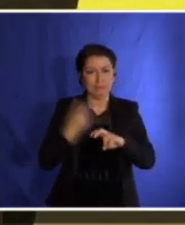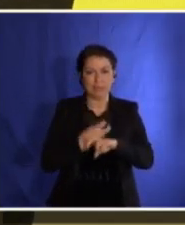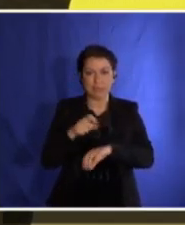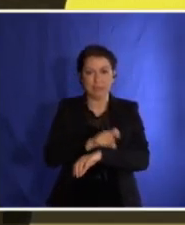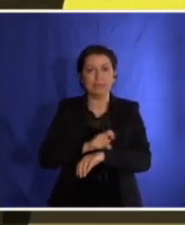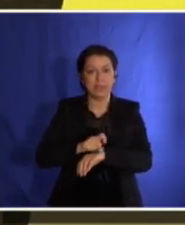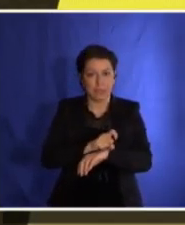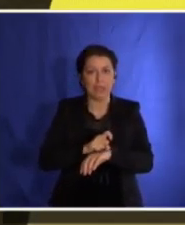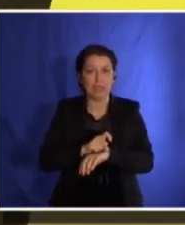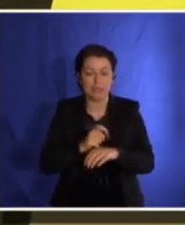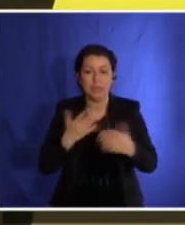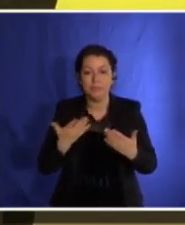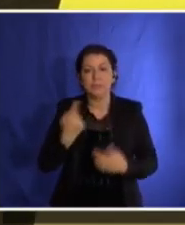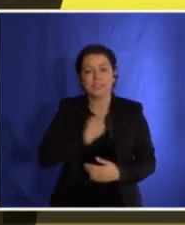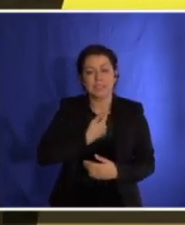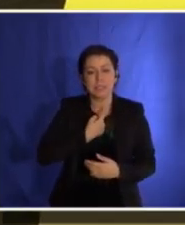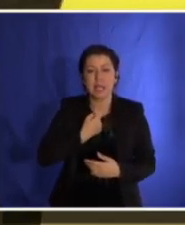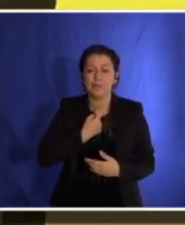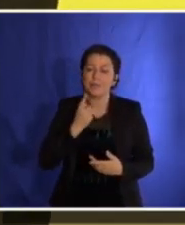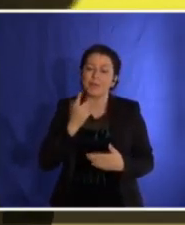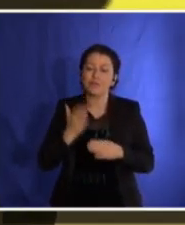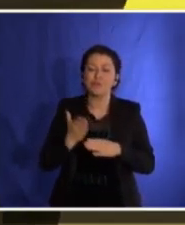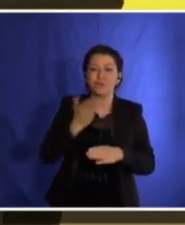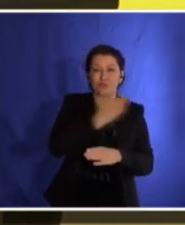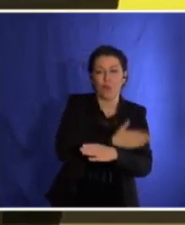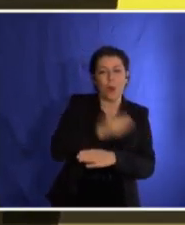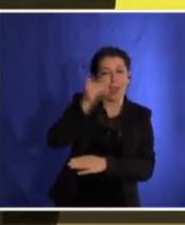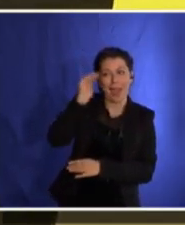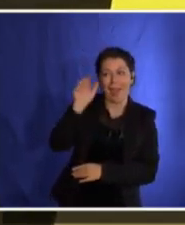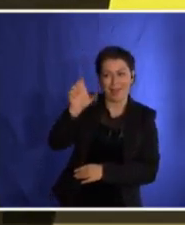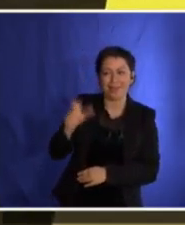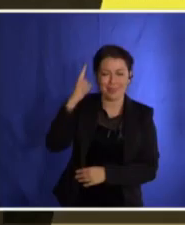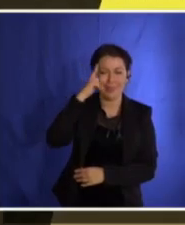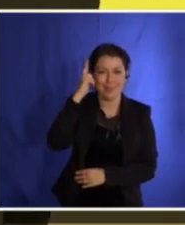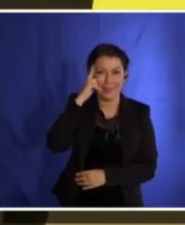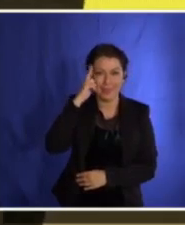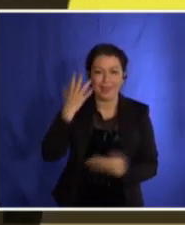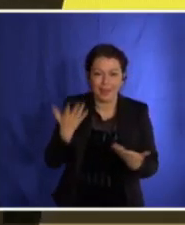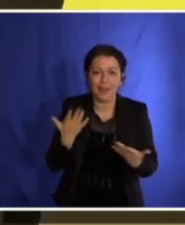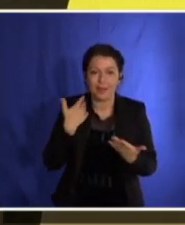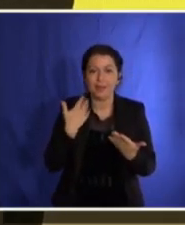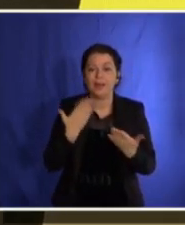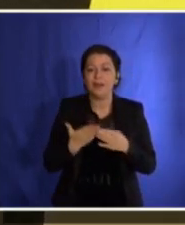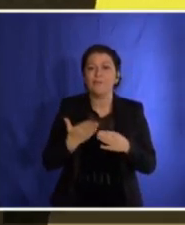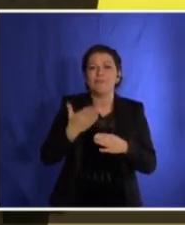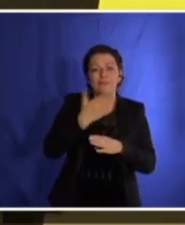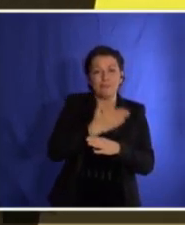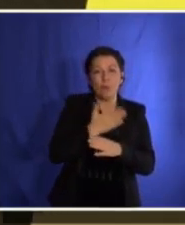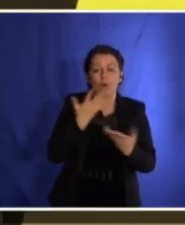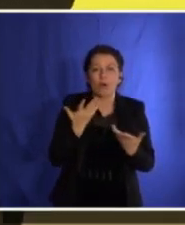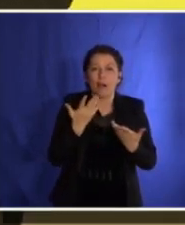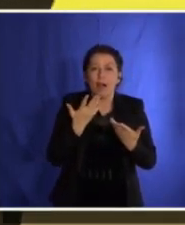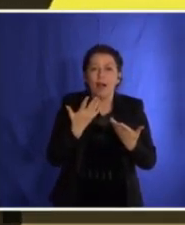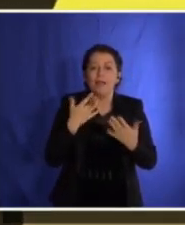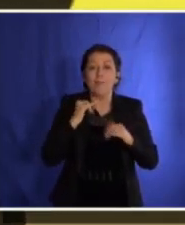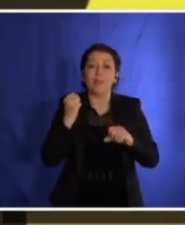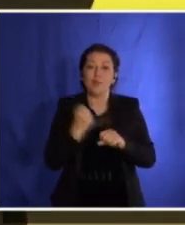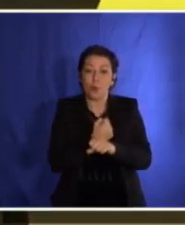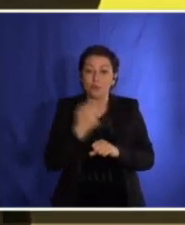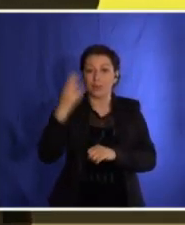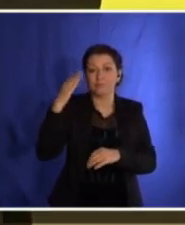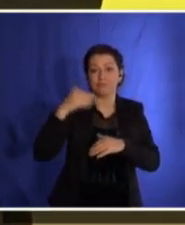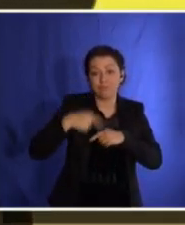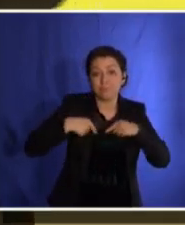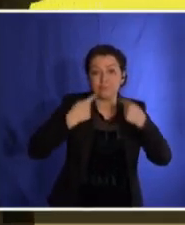ich kannte die Hanni ja schon vorher, nur ich habe sie dann natürlich noch viel intensiver in unserer Zusammenarbeit kennen und